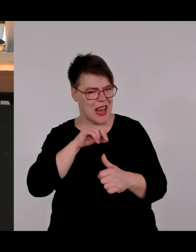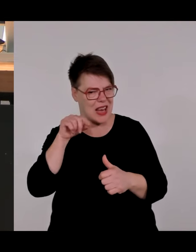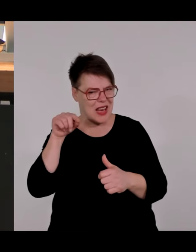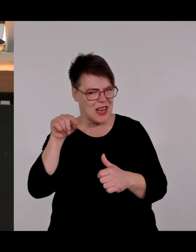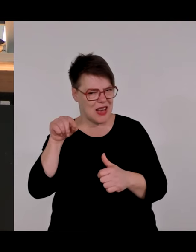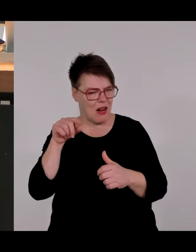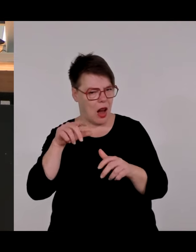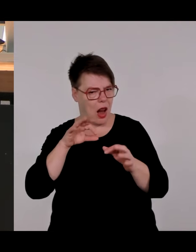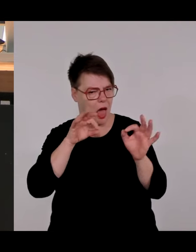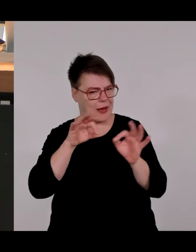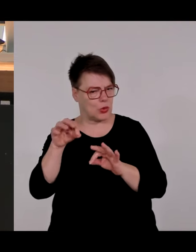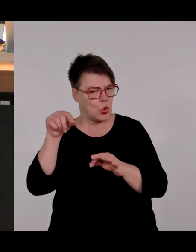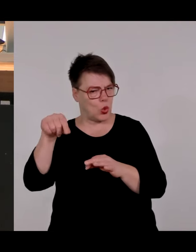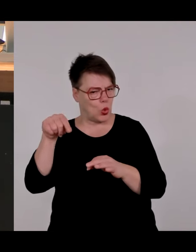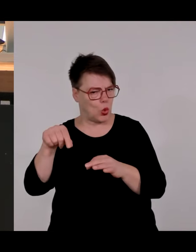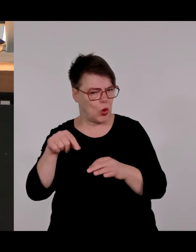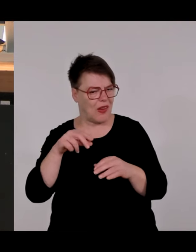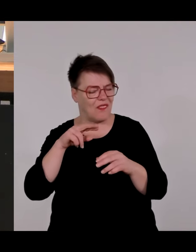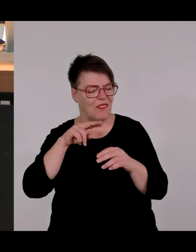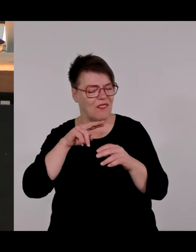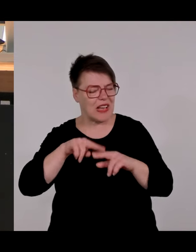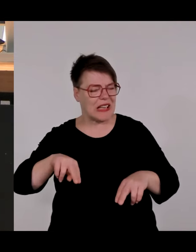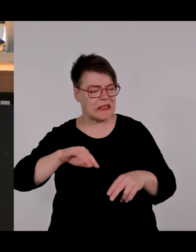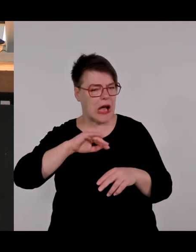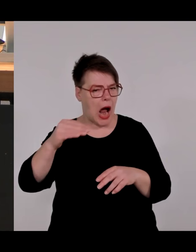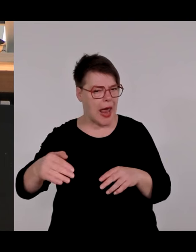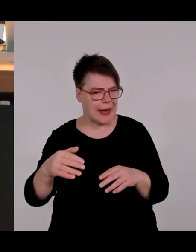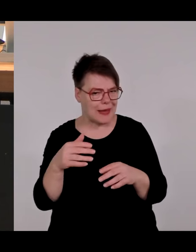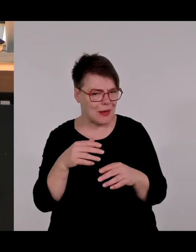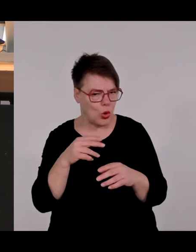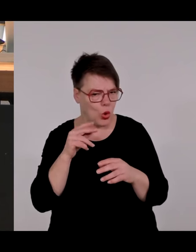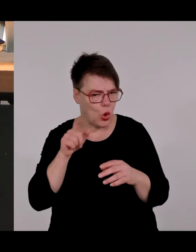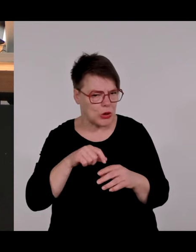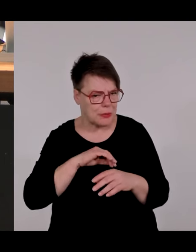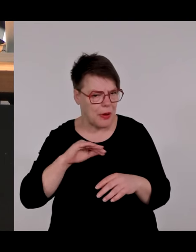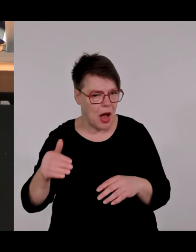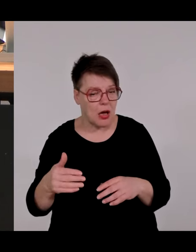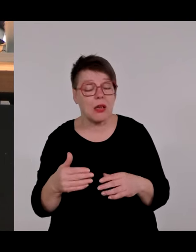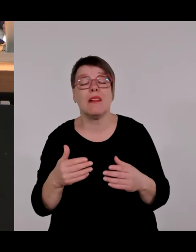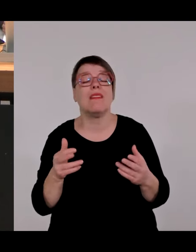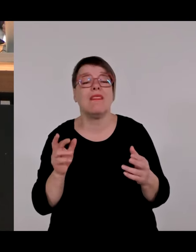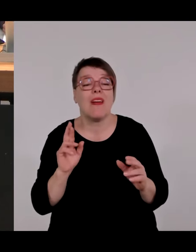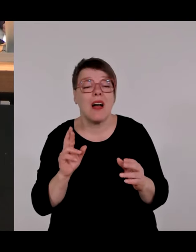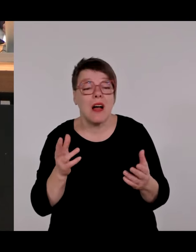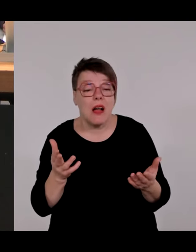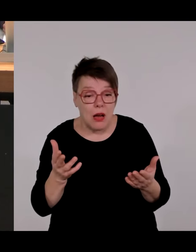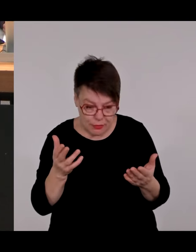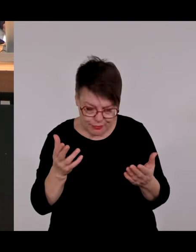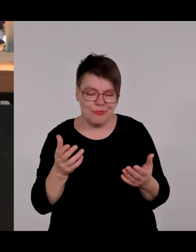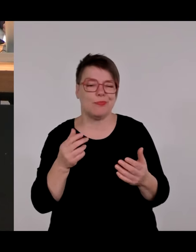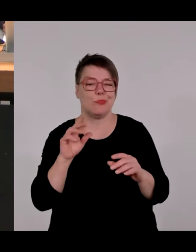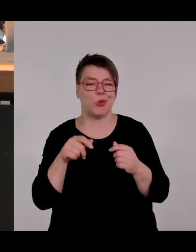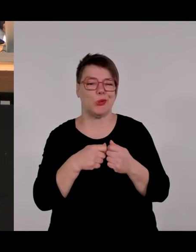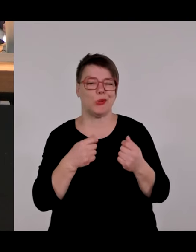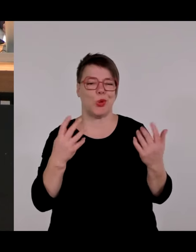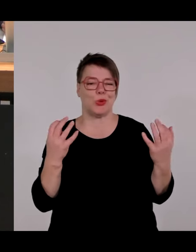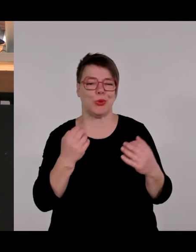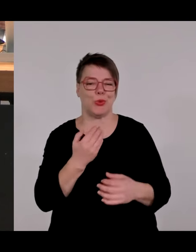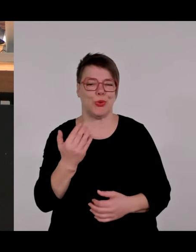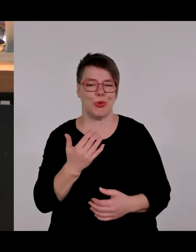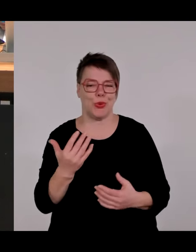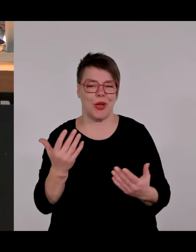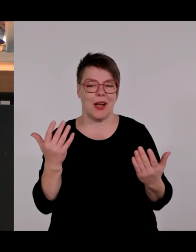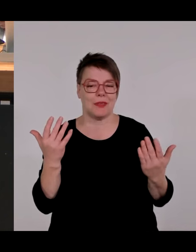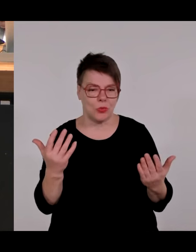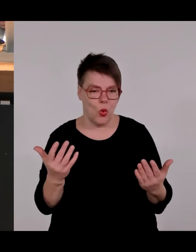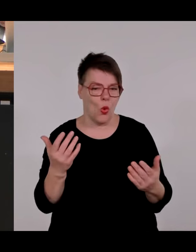einer Dekade dort den Bezirksbürgermeister, / Bezirksbürgermeisterin stellt. Auch aktuell hat sich Frau Herrmann ja wieder